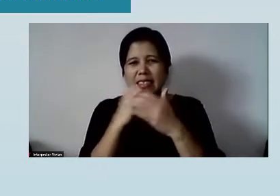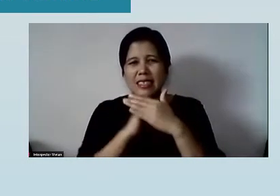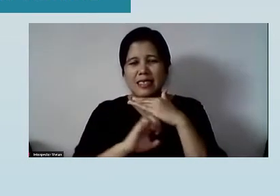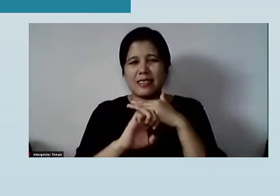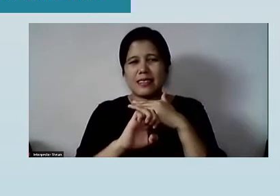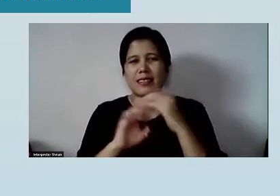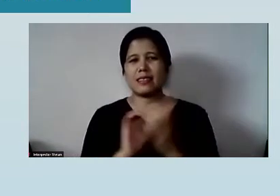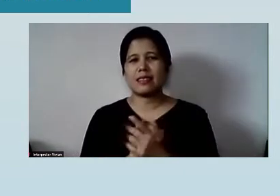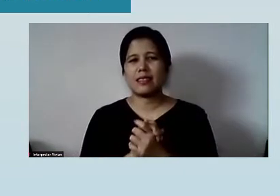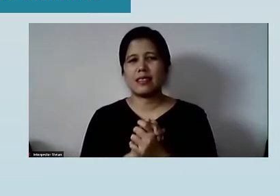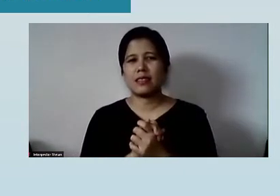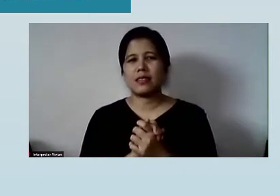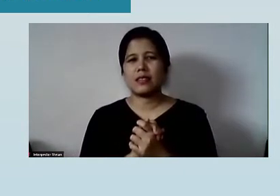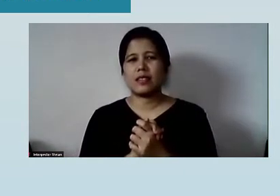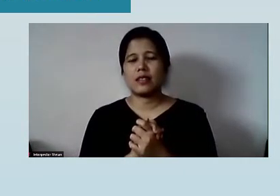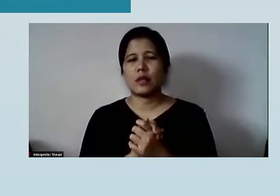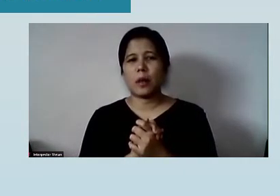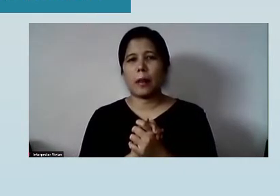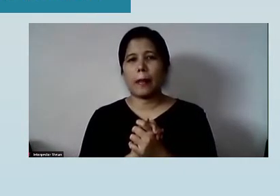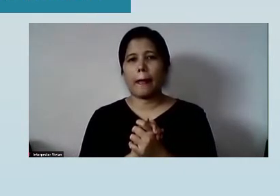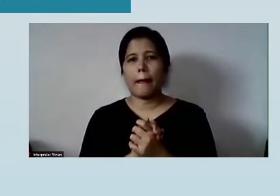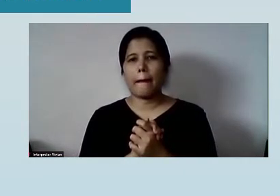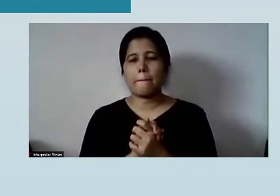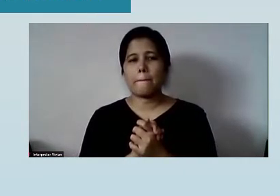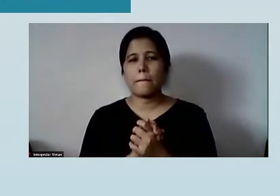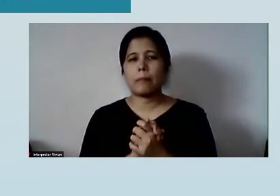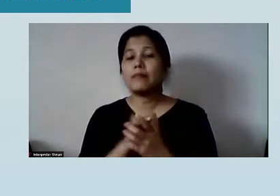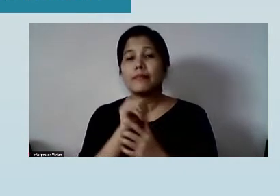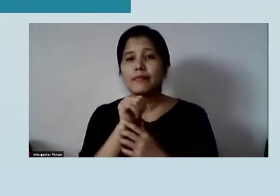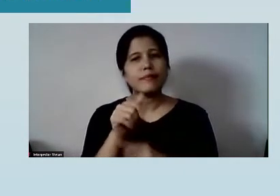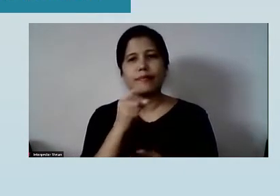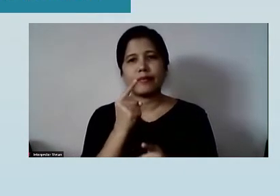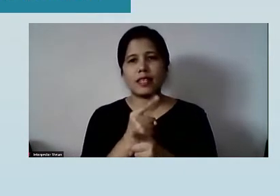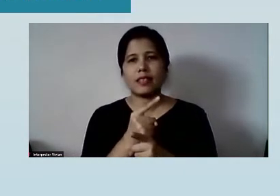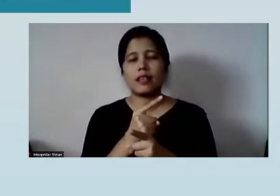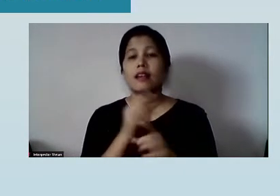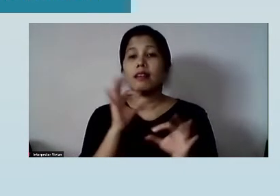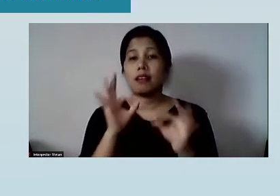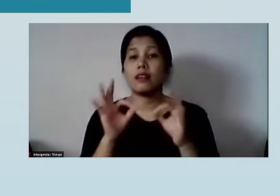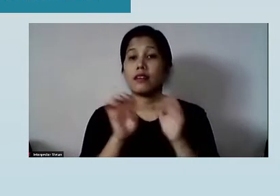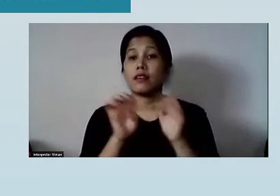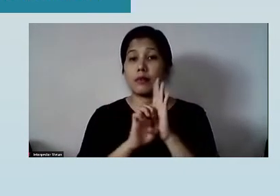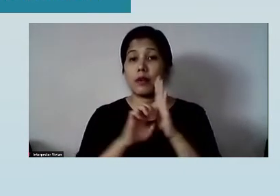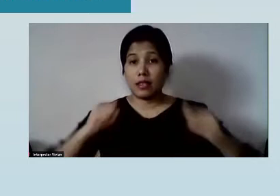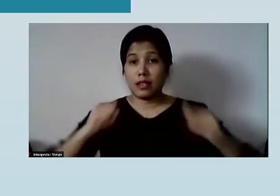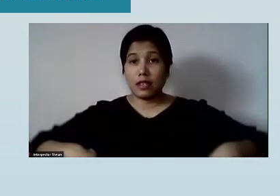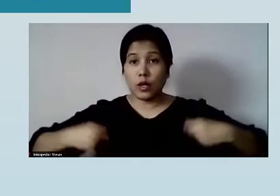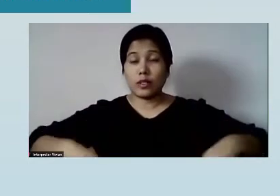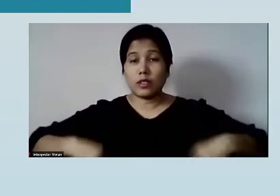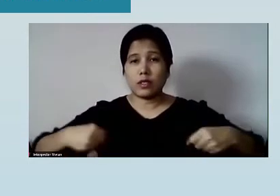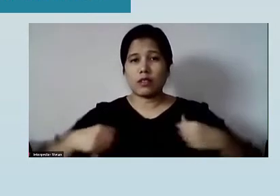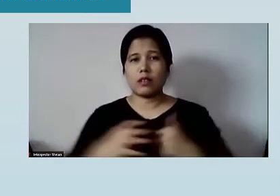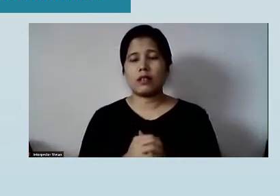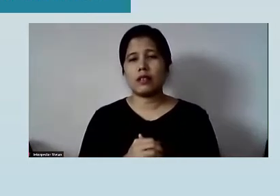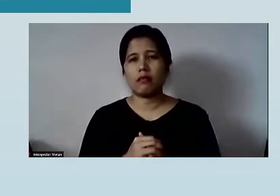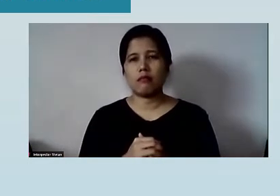mga toilets, no? Hindi po yun tama kasi kung ikaw ay naka-wheelchair, you could hardly maneuver in